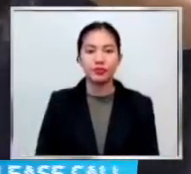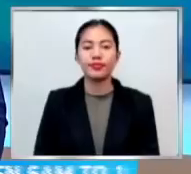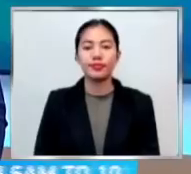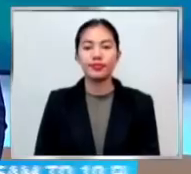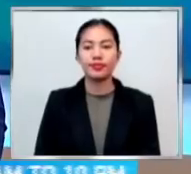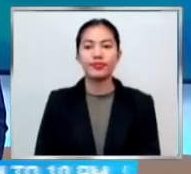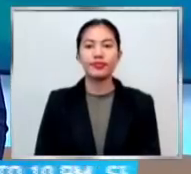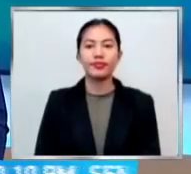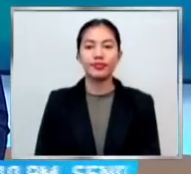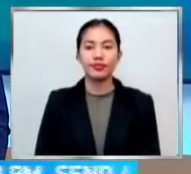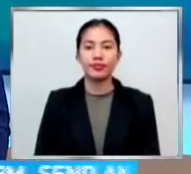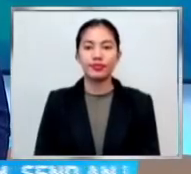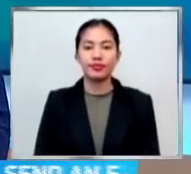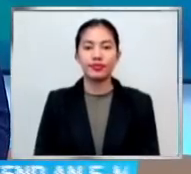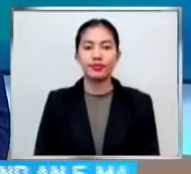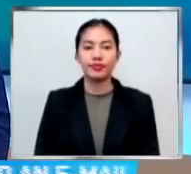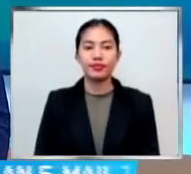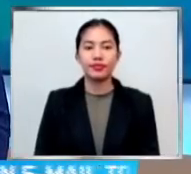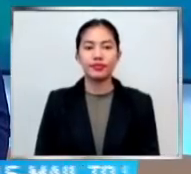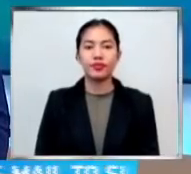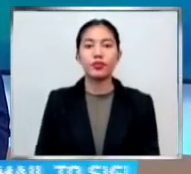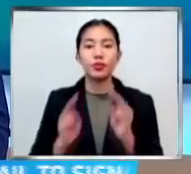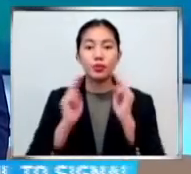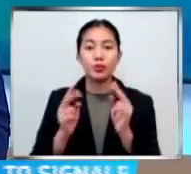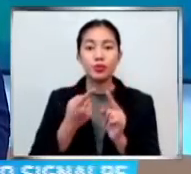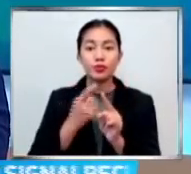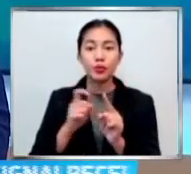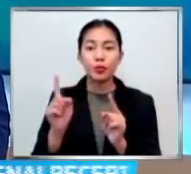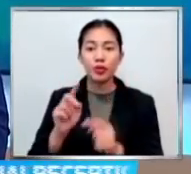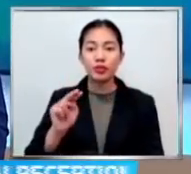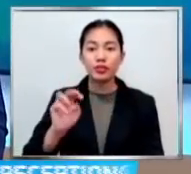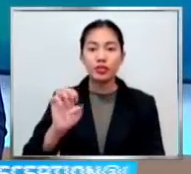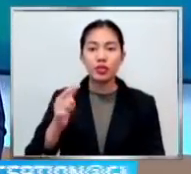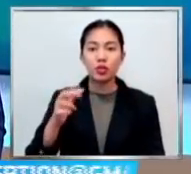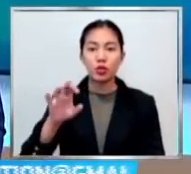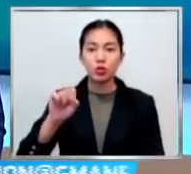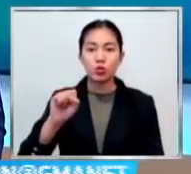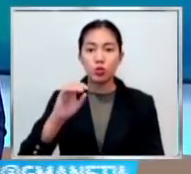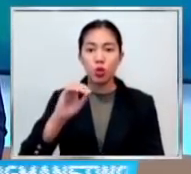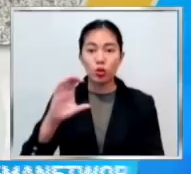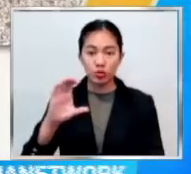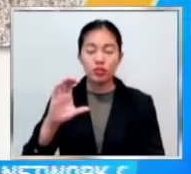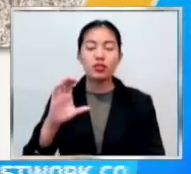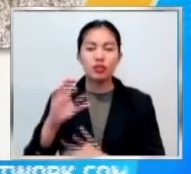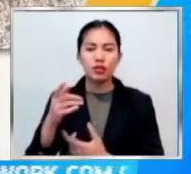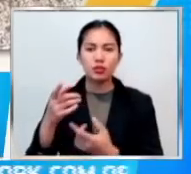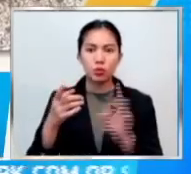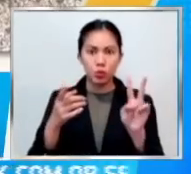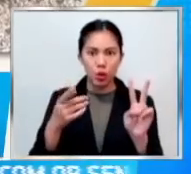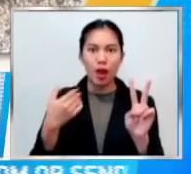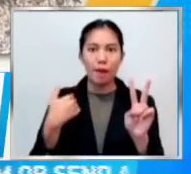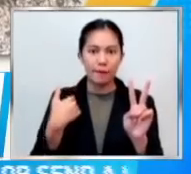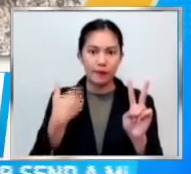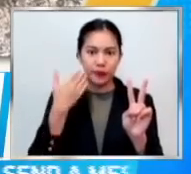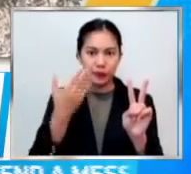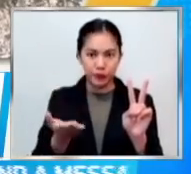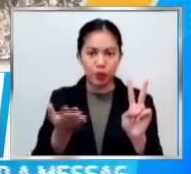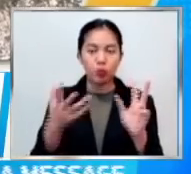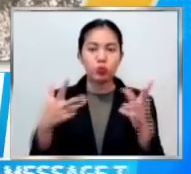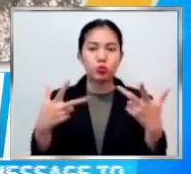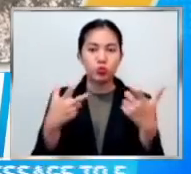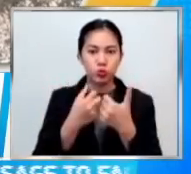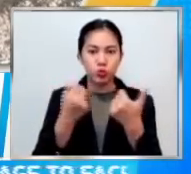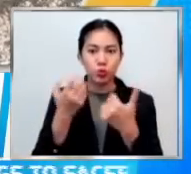News. Balita mula sa Murcia, Negros Occidental, 2 ang patay sa aksidente. Ayon sa pulisya, lumipat sa kabilang lane ang truck